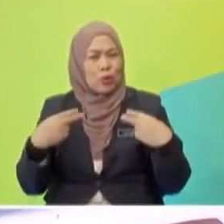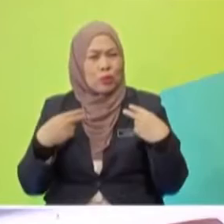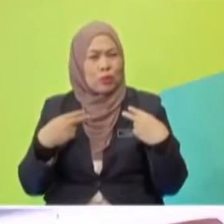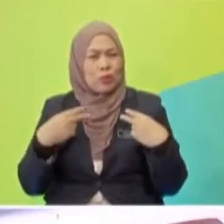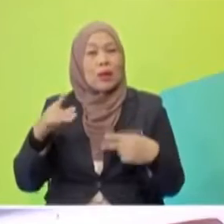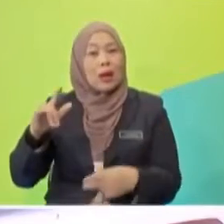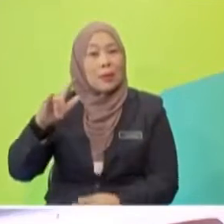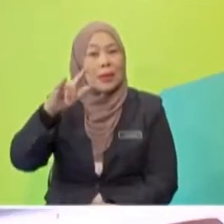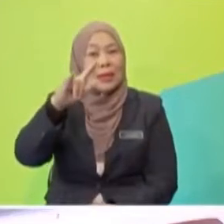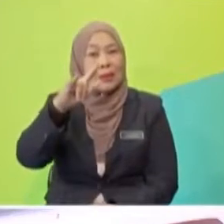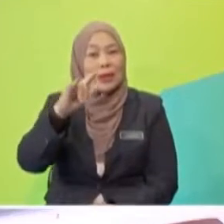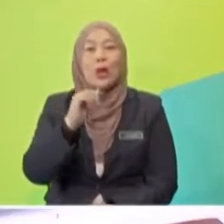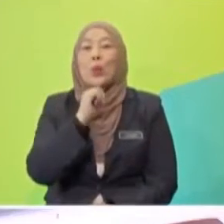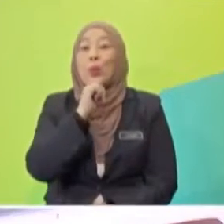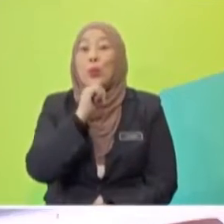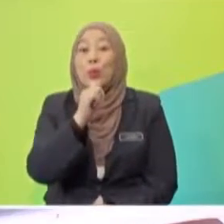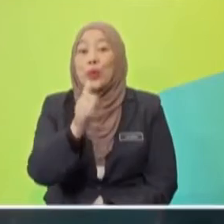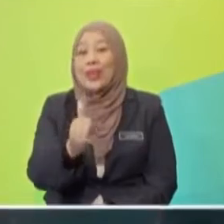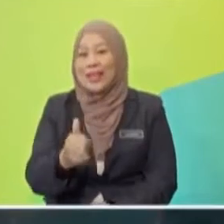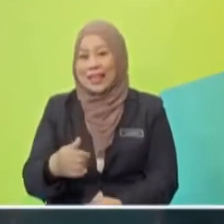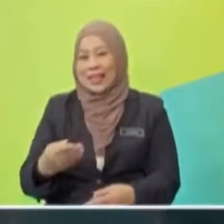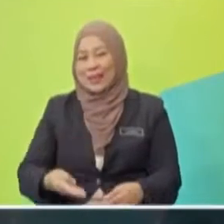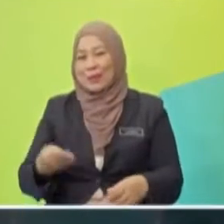terbang benda bukan hidup